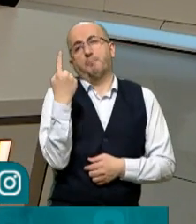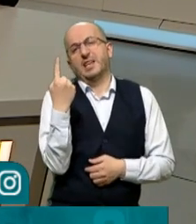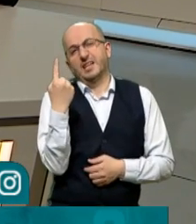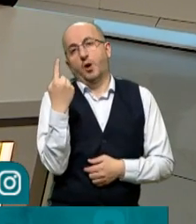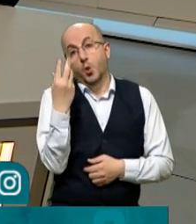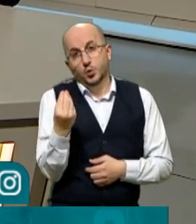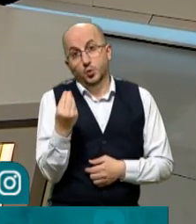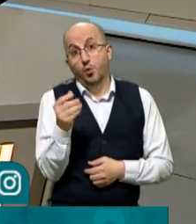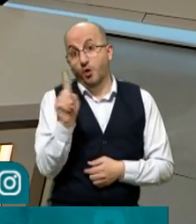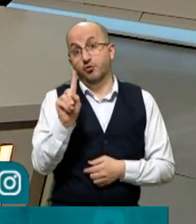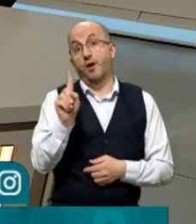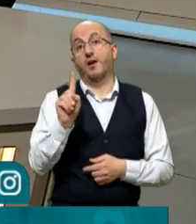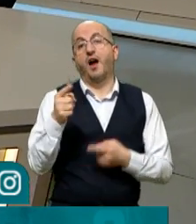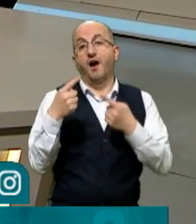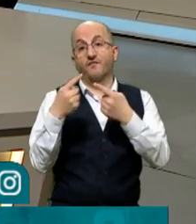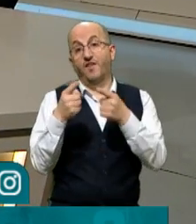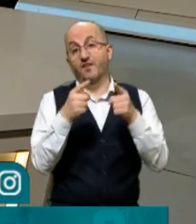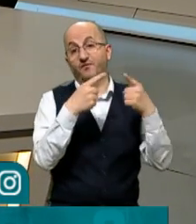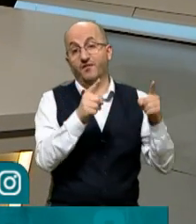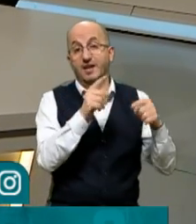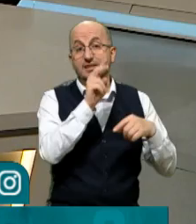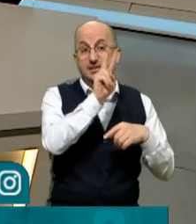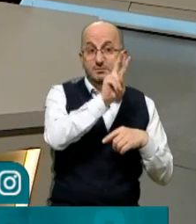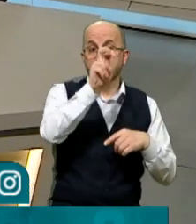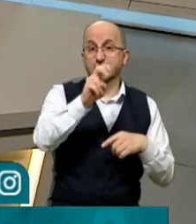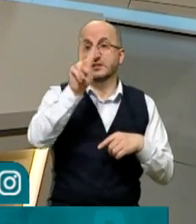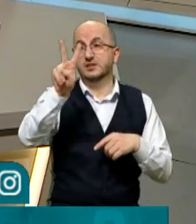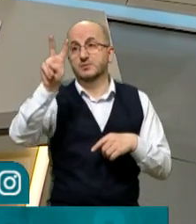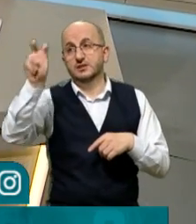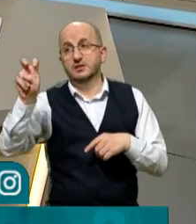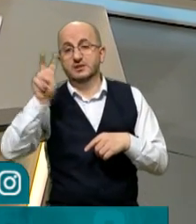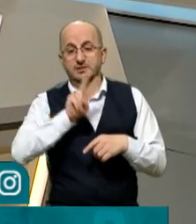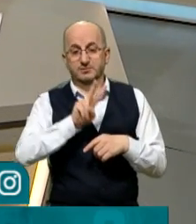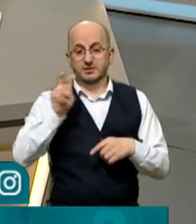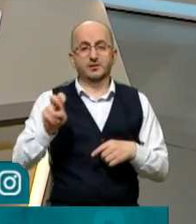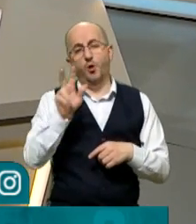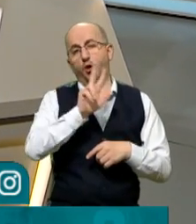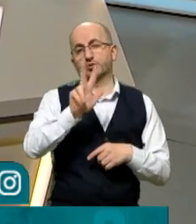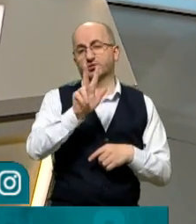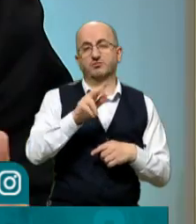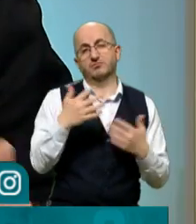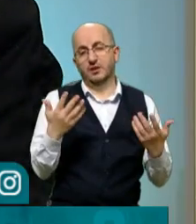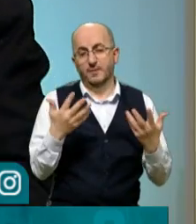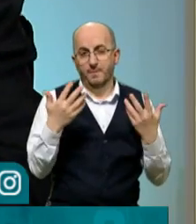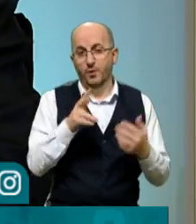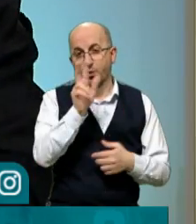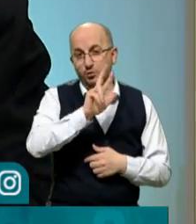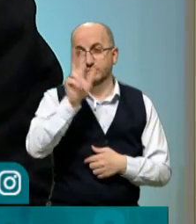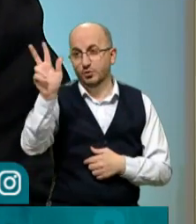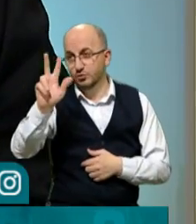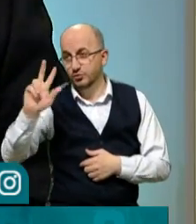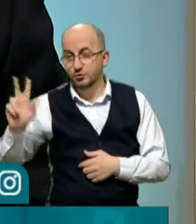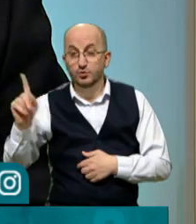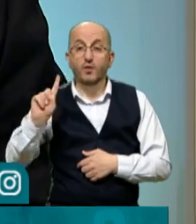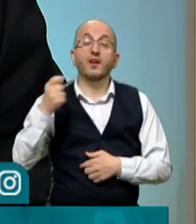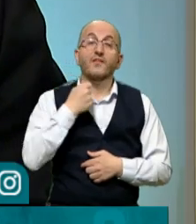olur. Dolayısıyla 10 fakire her birisine 28 lira ya da düz olarak 30 lira diyelim. 10 tane